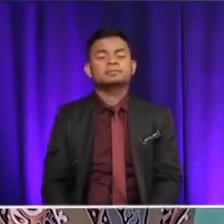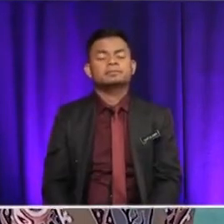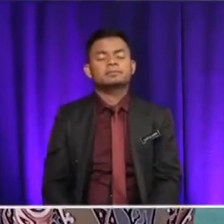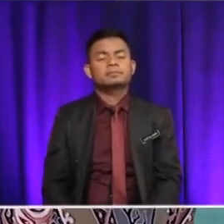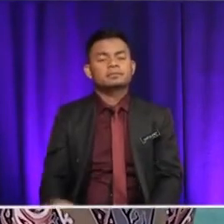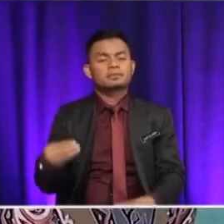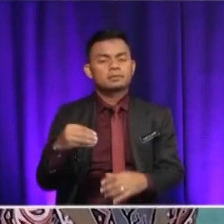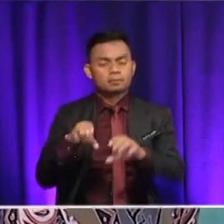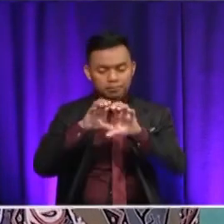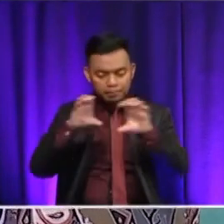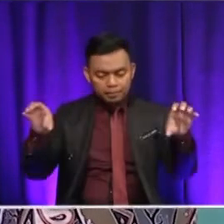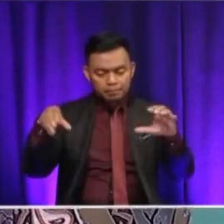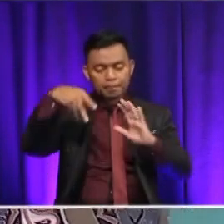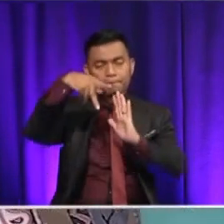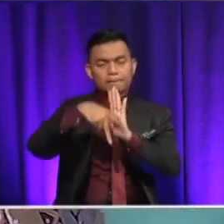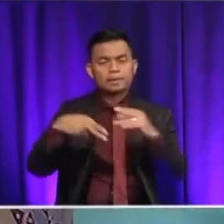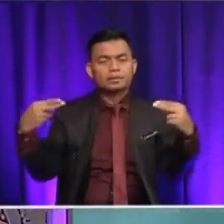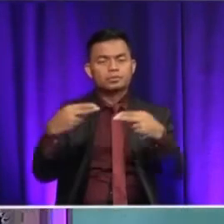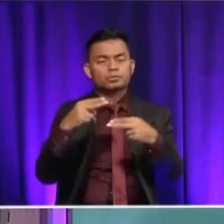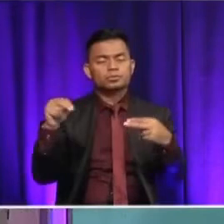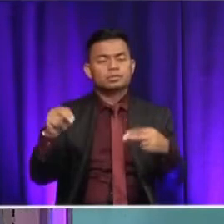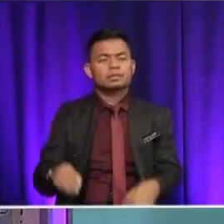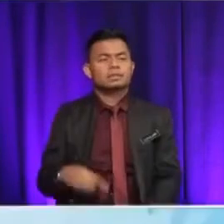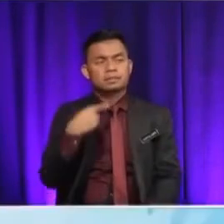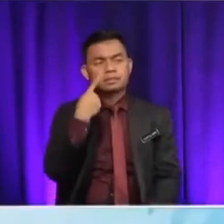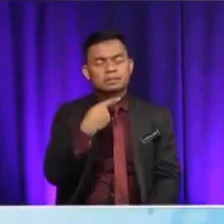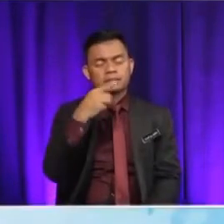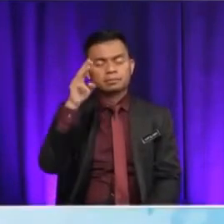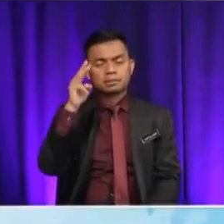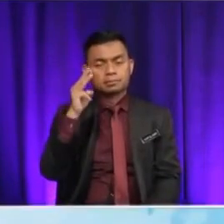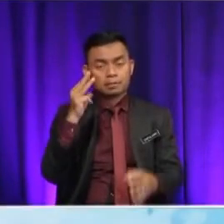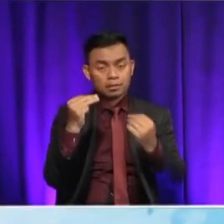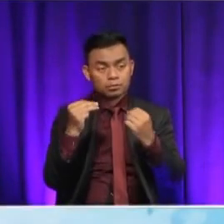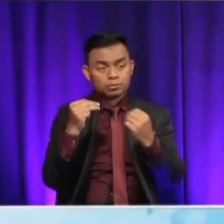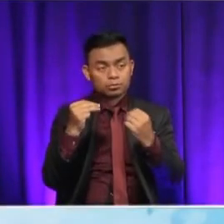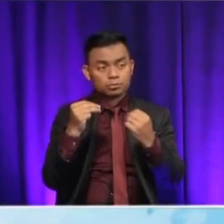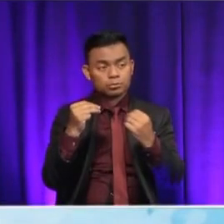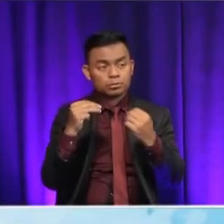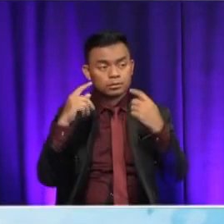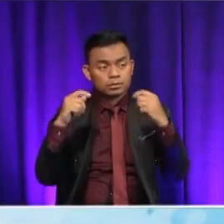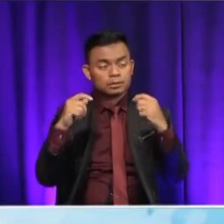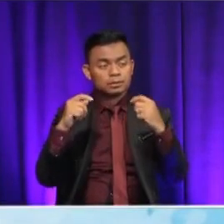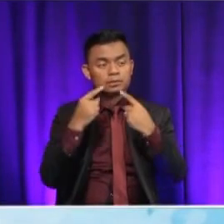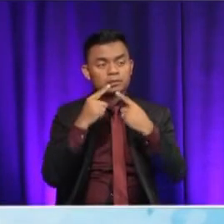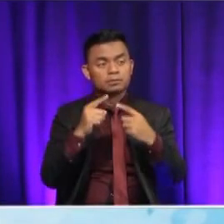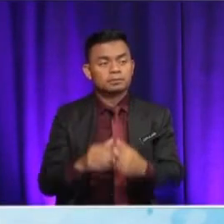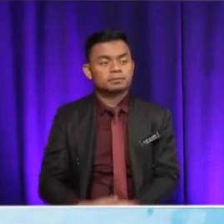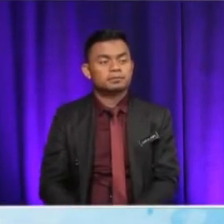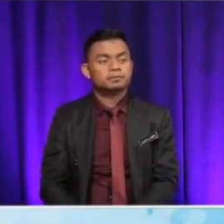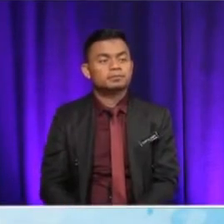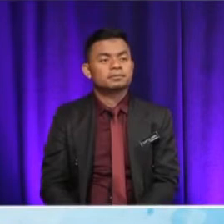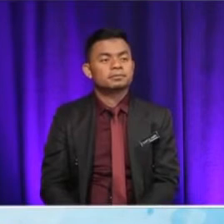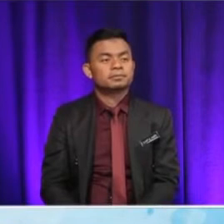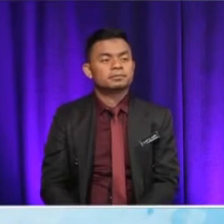Apa dia paip perhubungan? Siapa nak cuba jawab? Boleh cikgu tanya ni, murid-murid ni. Azad cikgu. Okey,